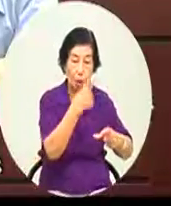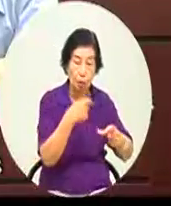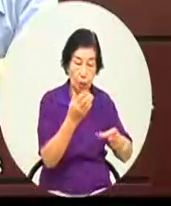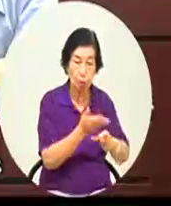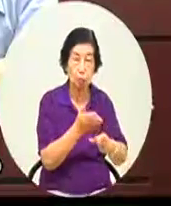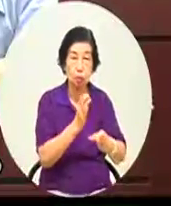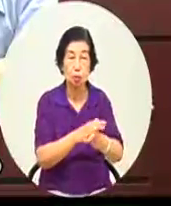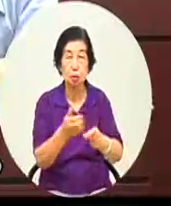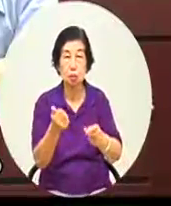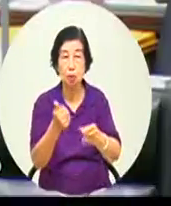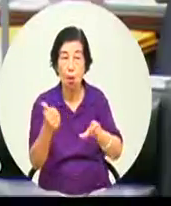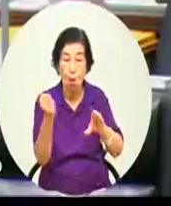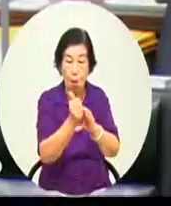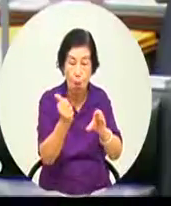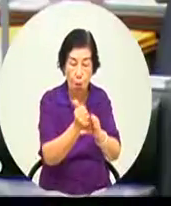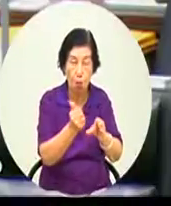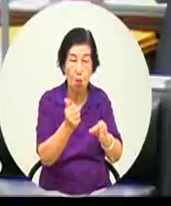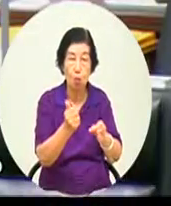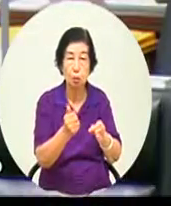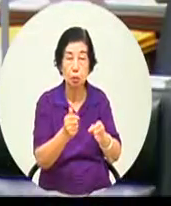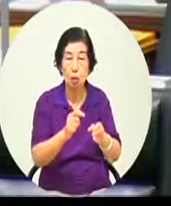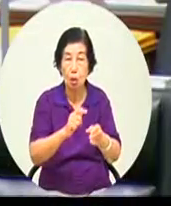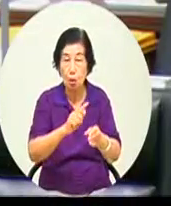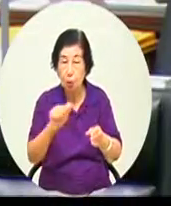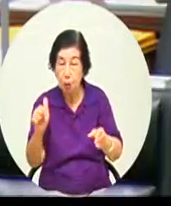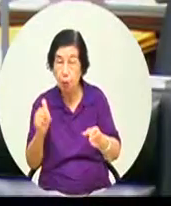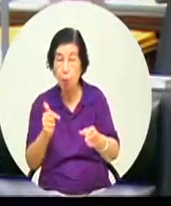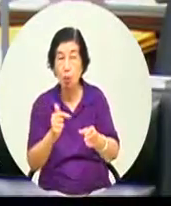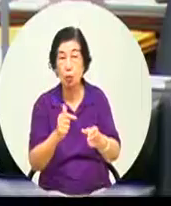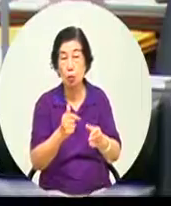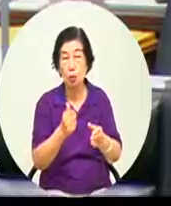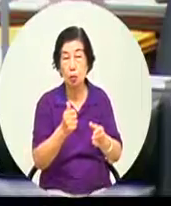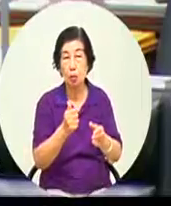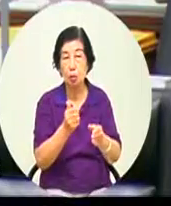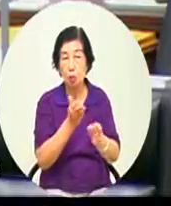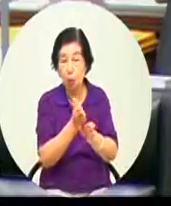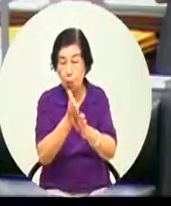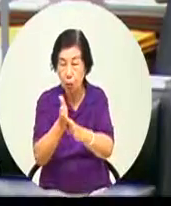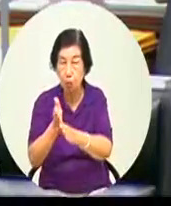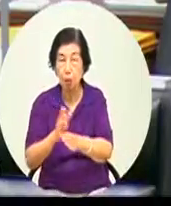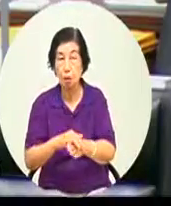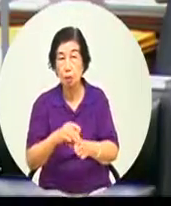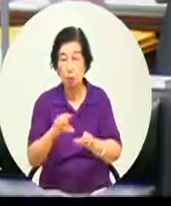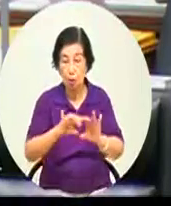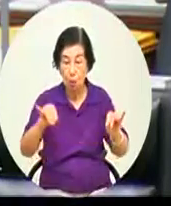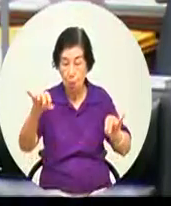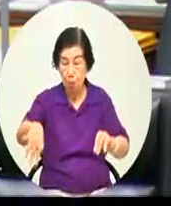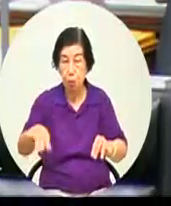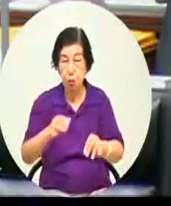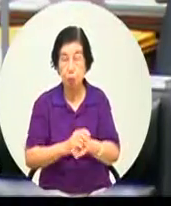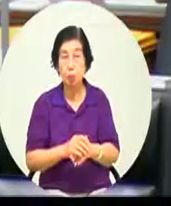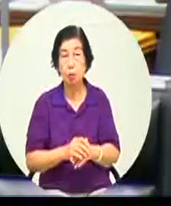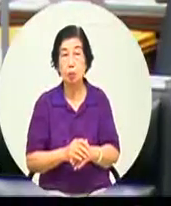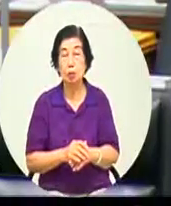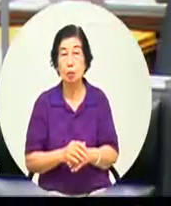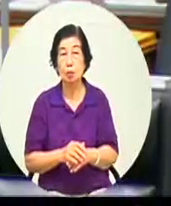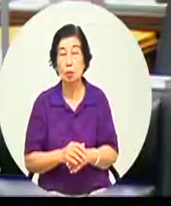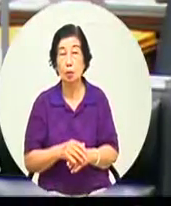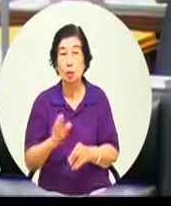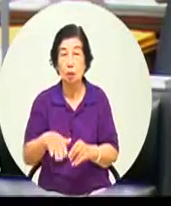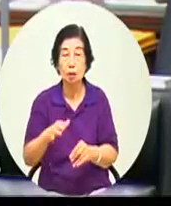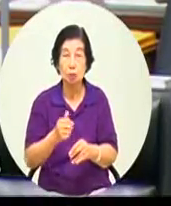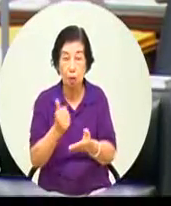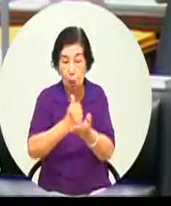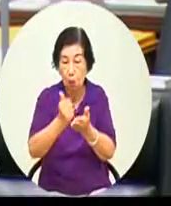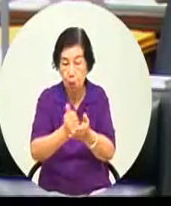一直都没有使用交通的手段来处理这个问题。你也许他就在那个地方的停车场，都是在货柜车专用道的旁